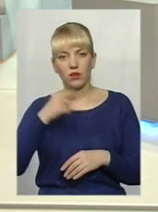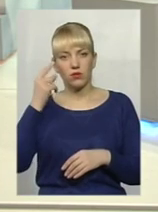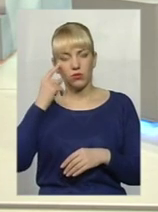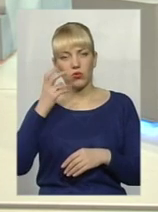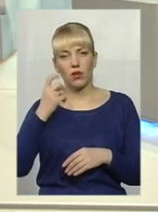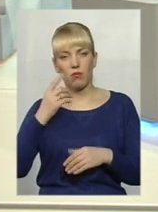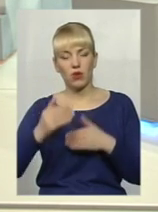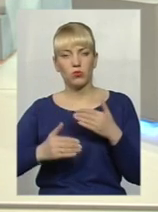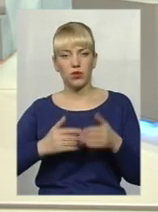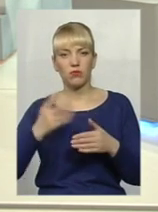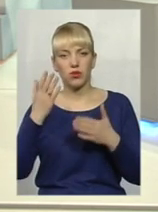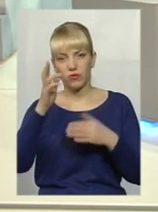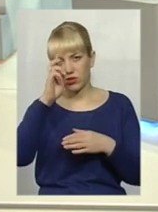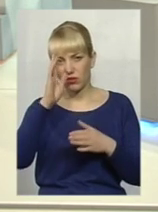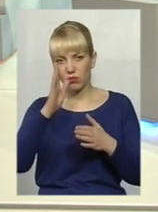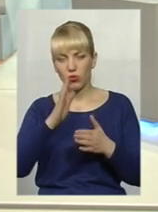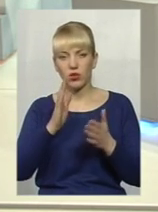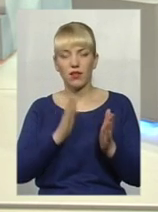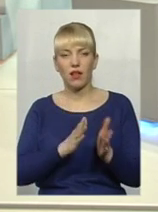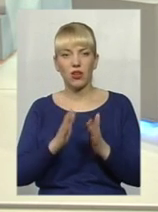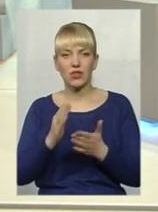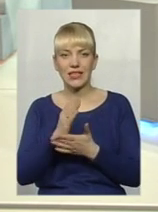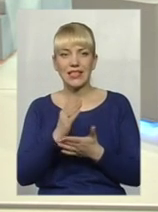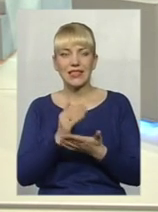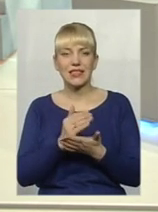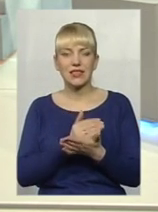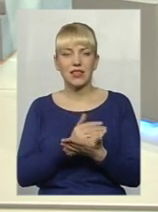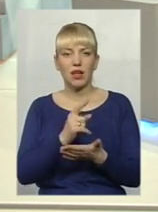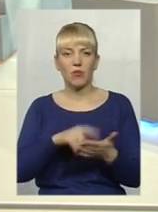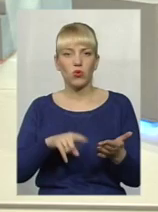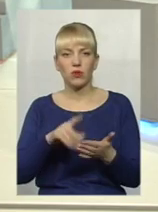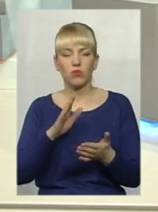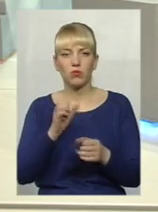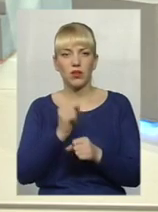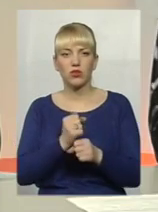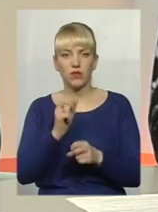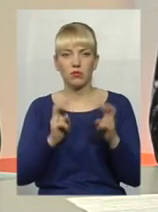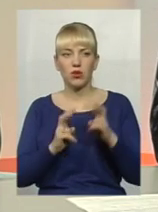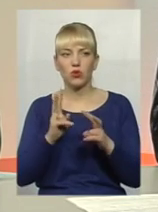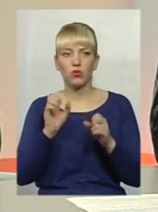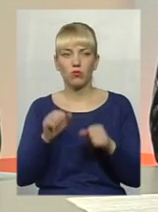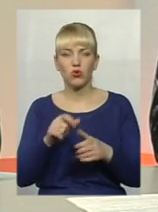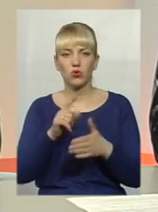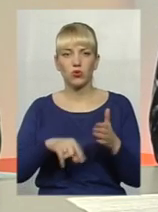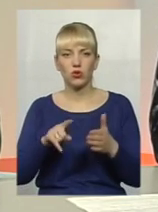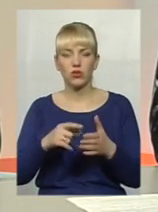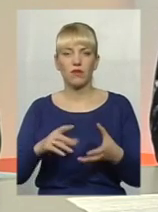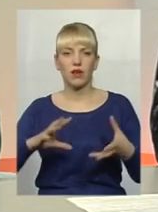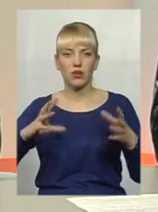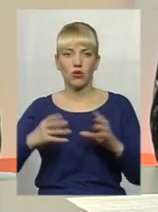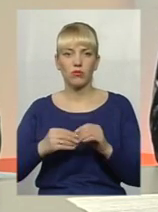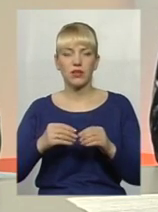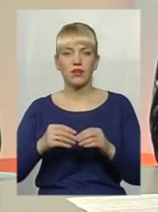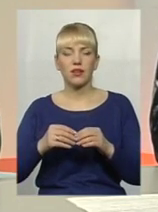буде налагоджена система утилізації, тобто будуть працювати підприємства, які безпосередньо можуть утилізувати певний обсяг цих